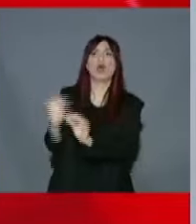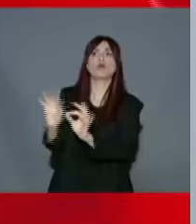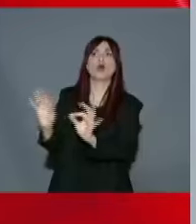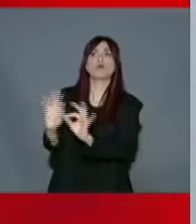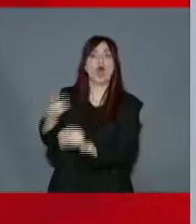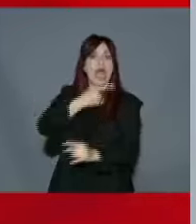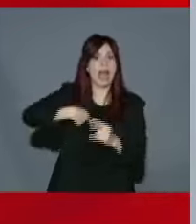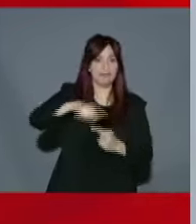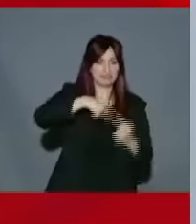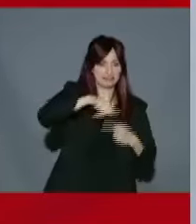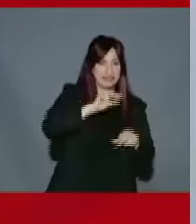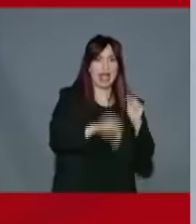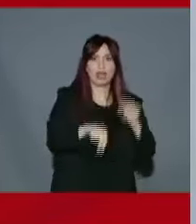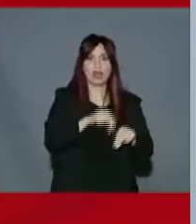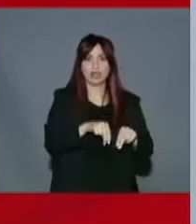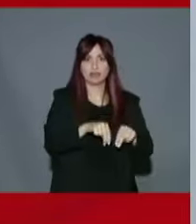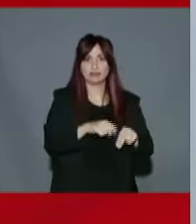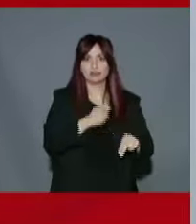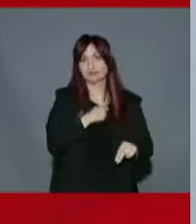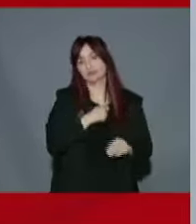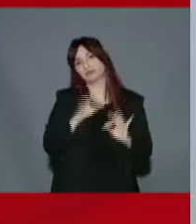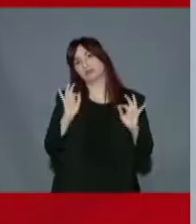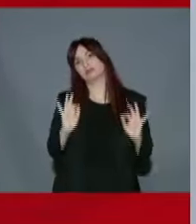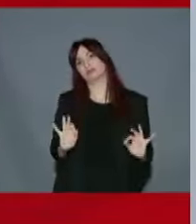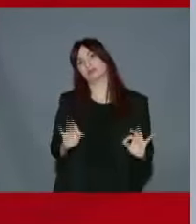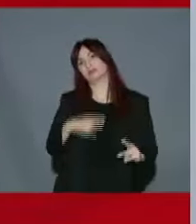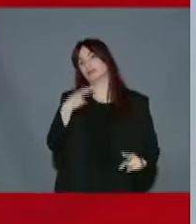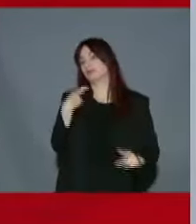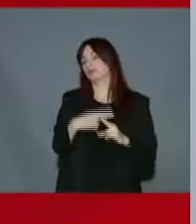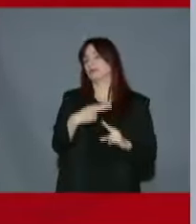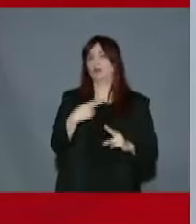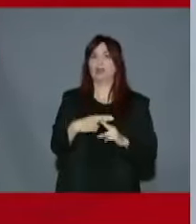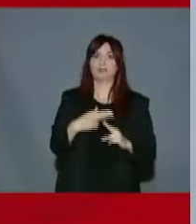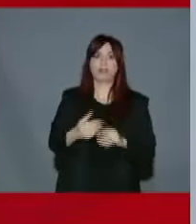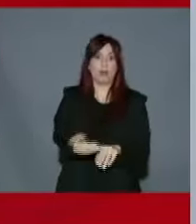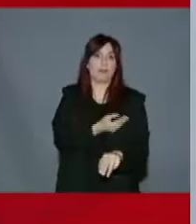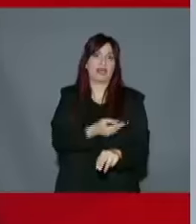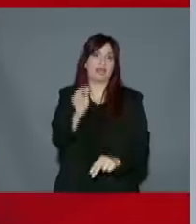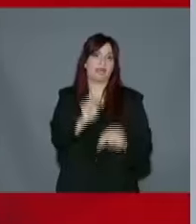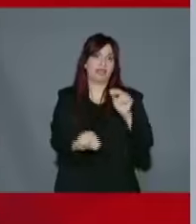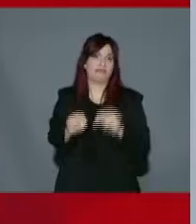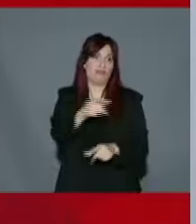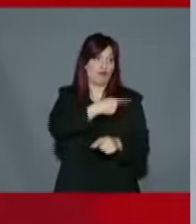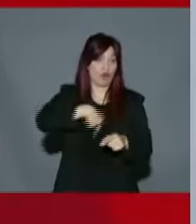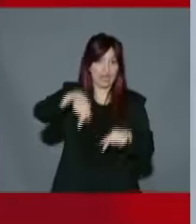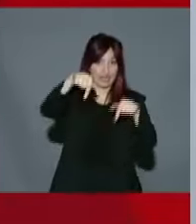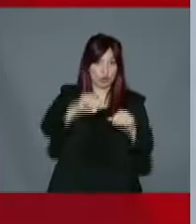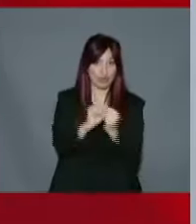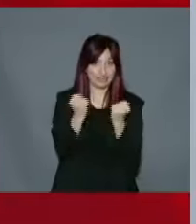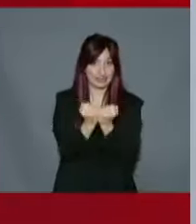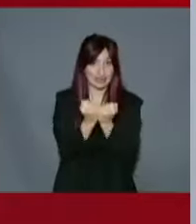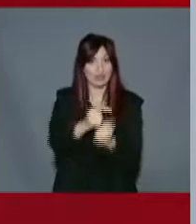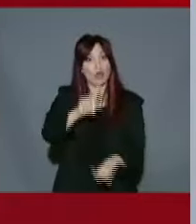άνθρωποι οι οποίοι, παρόλο που στην πολιτική όλα γίνονται, να λούζεσαι, να κάνεις γαργάρα, να